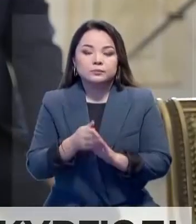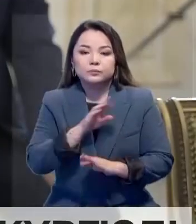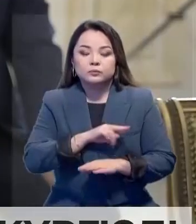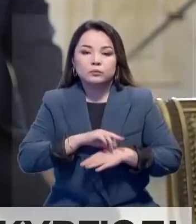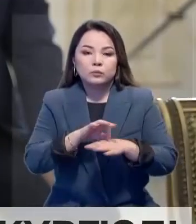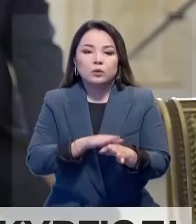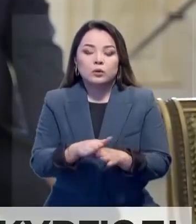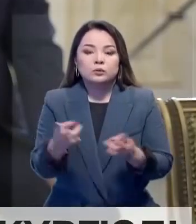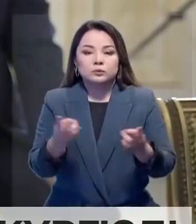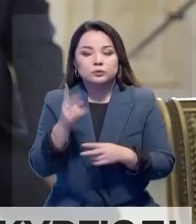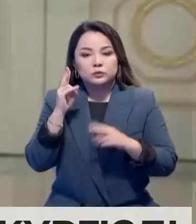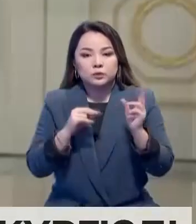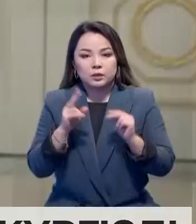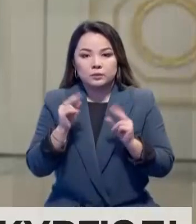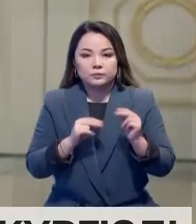санаймын.